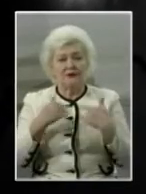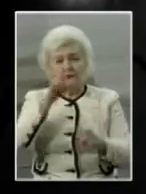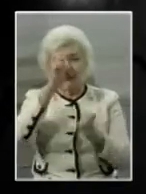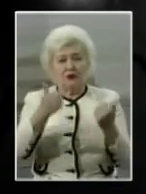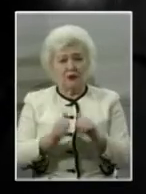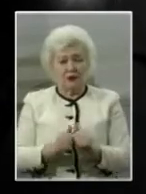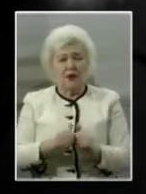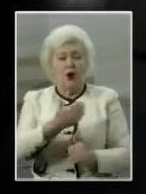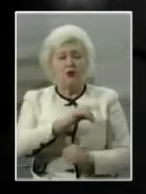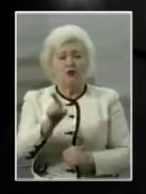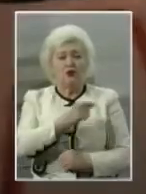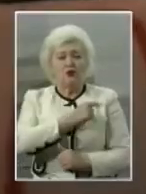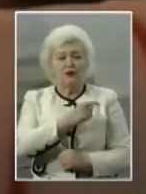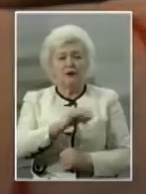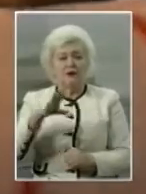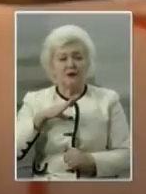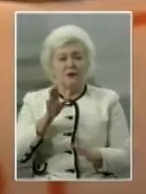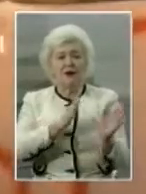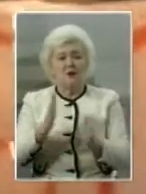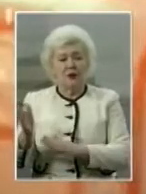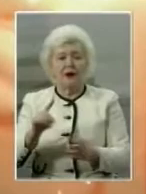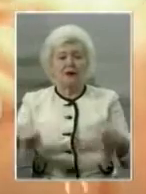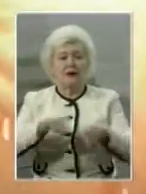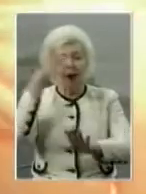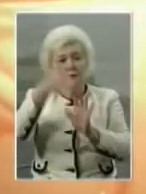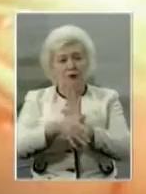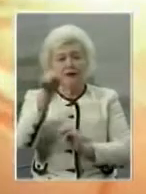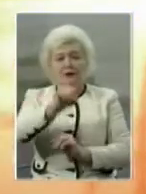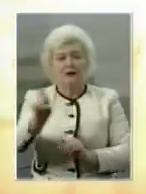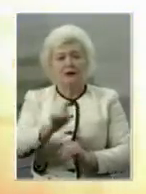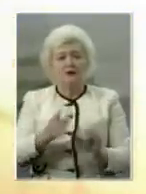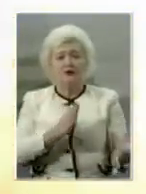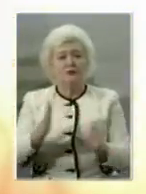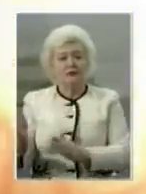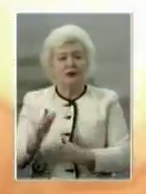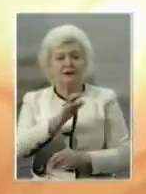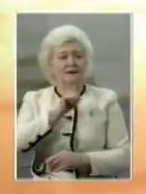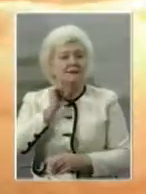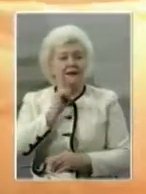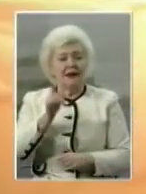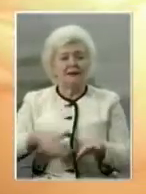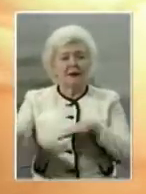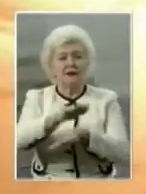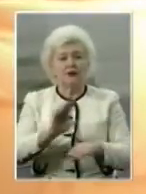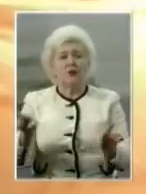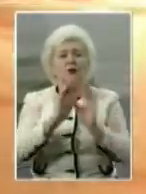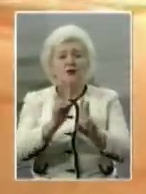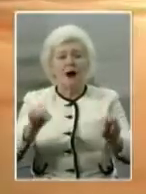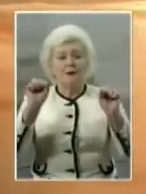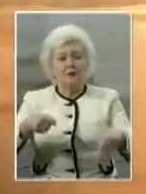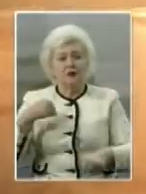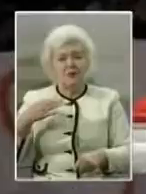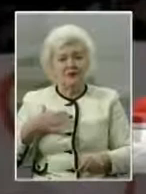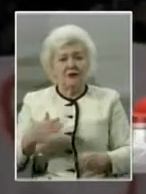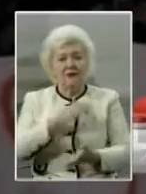країні. Хочу, щоб в Одесі був порядок. Як зрозуміти те, що забудовується зелена зона? Як можна приватизувати центральний парк